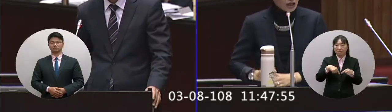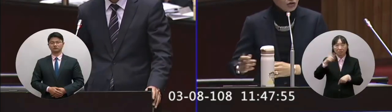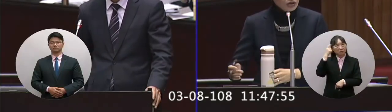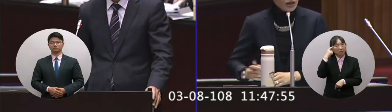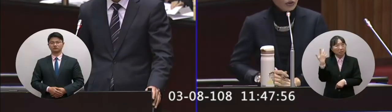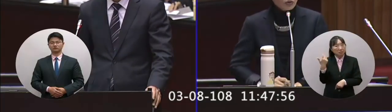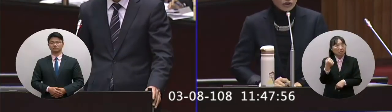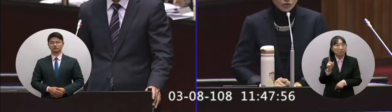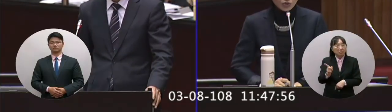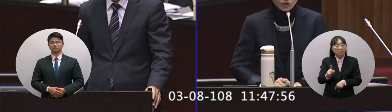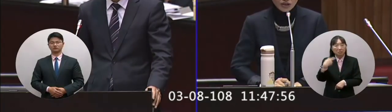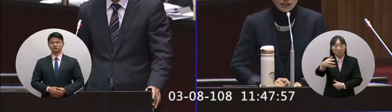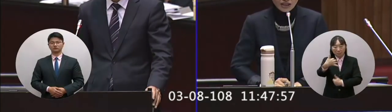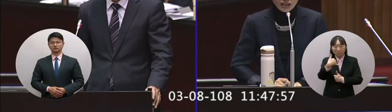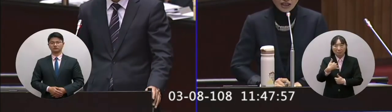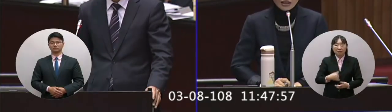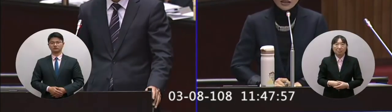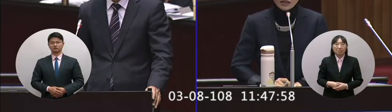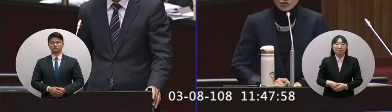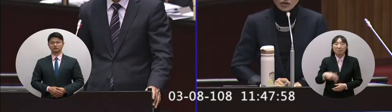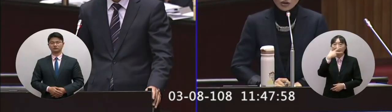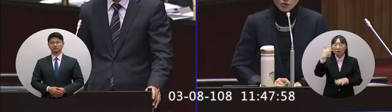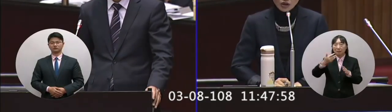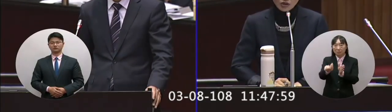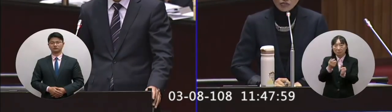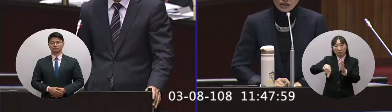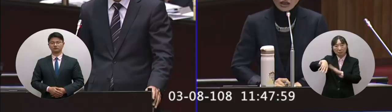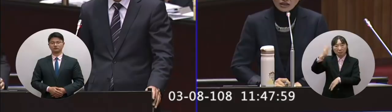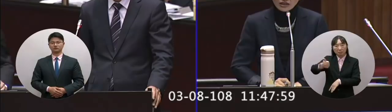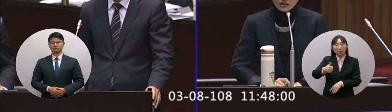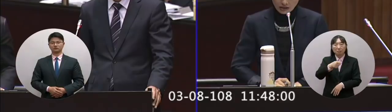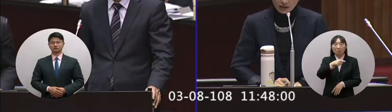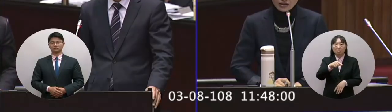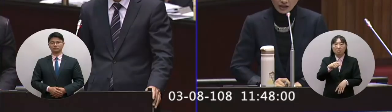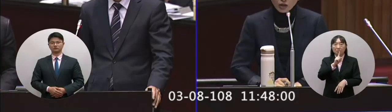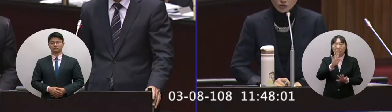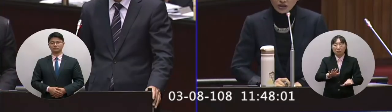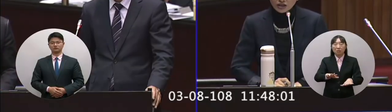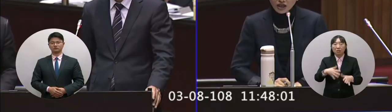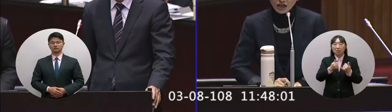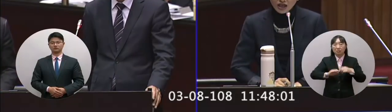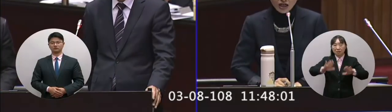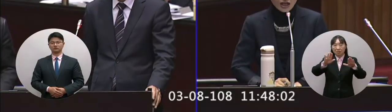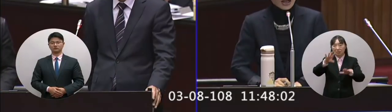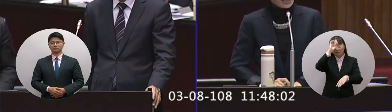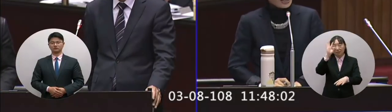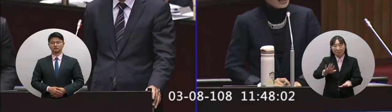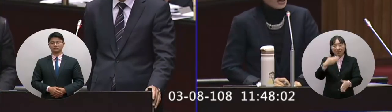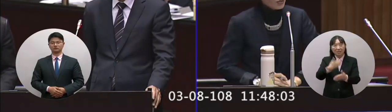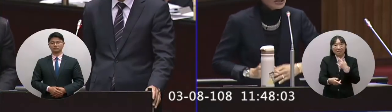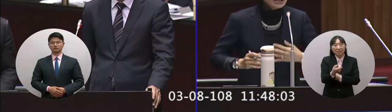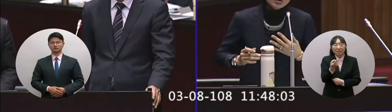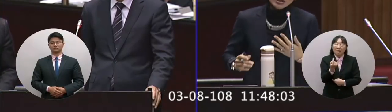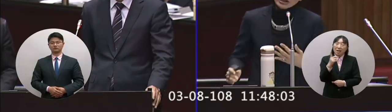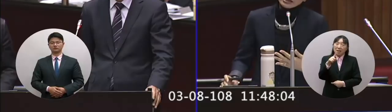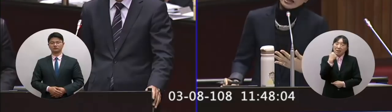么？然后又再问了我一句说，赖清德前院长说，民进党现在只剩下一口气啊。